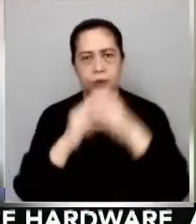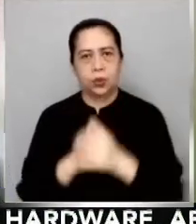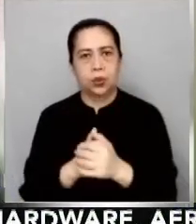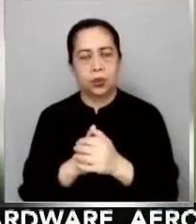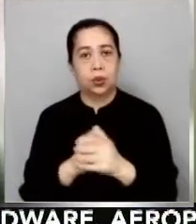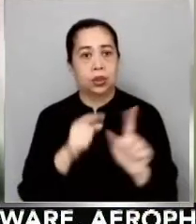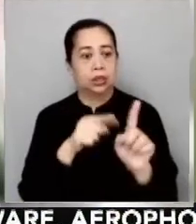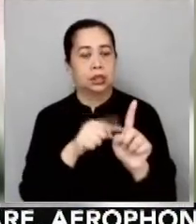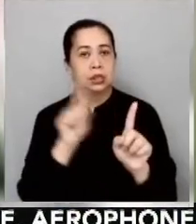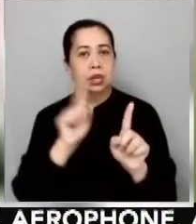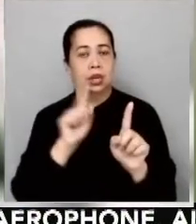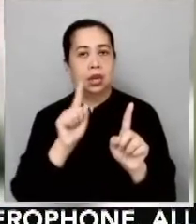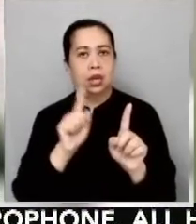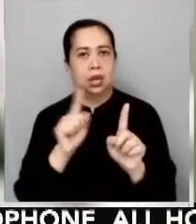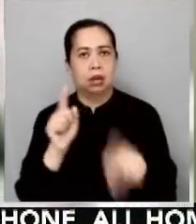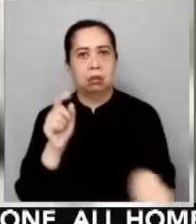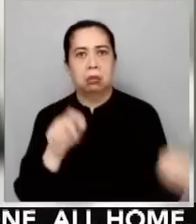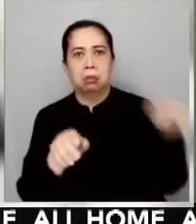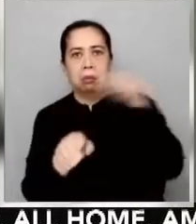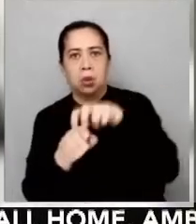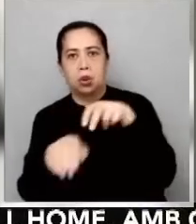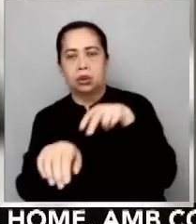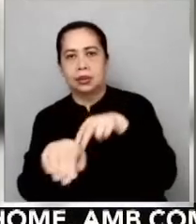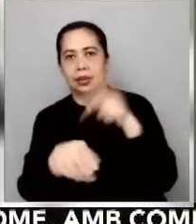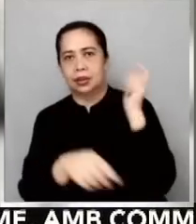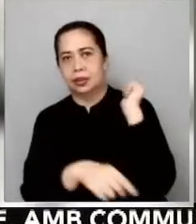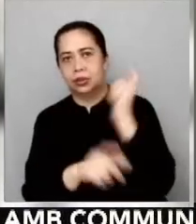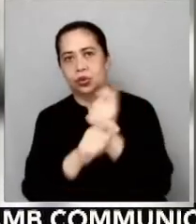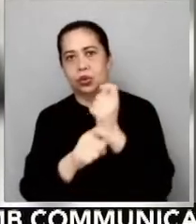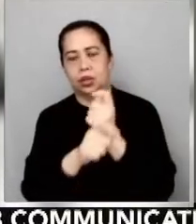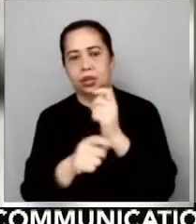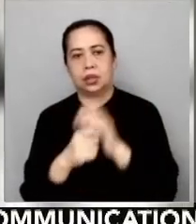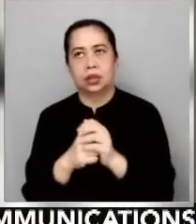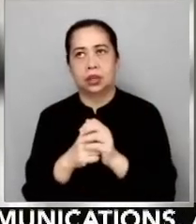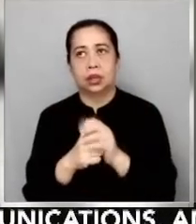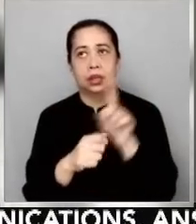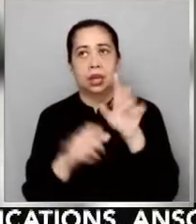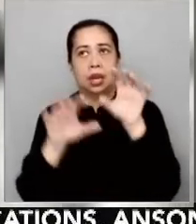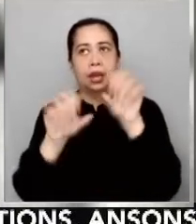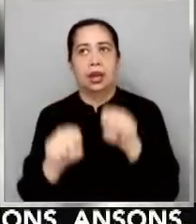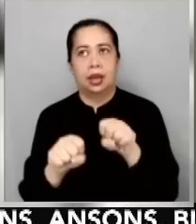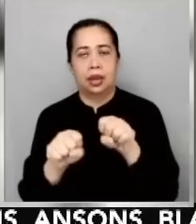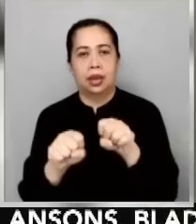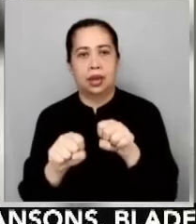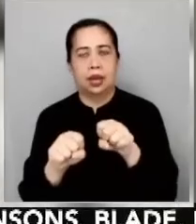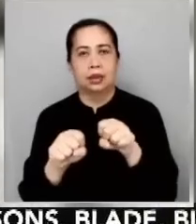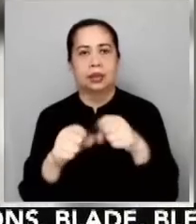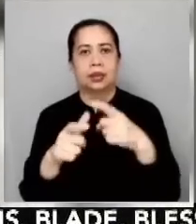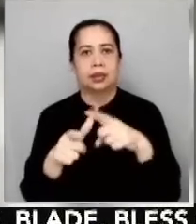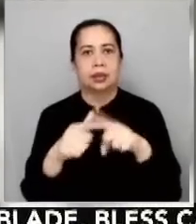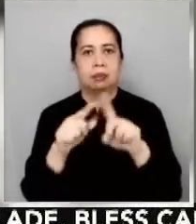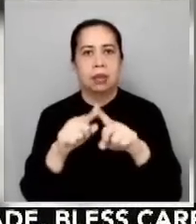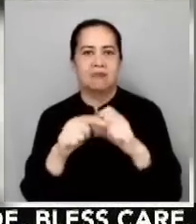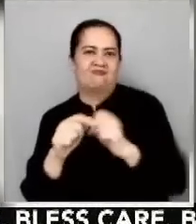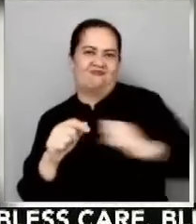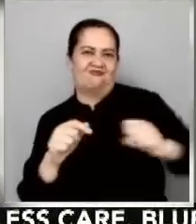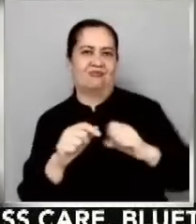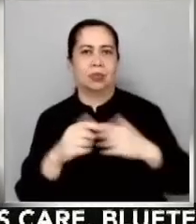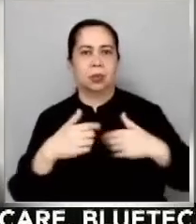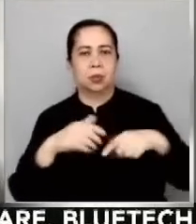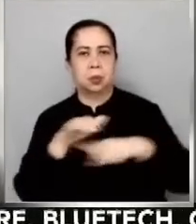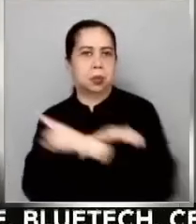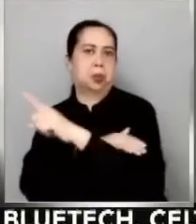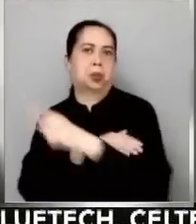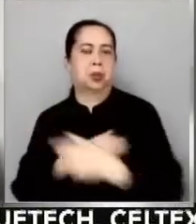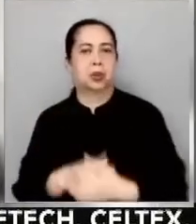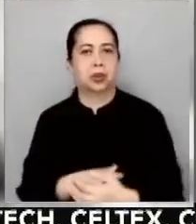kanila nakasampa sa likod ng truck. Ang isa naman nahawakan ng lalaking motorista pero nakapiglas.